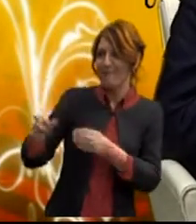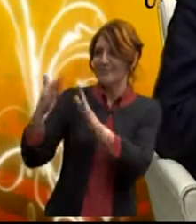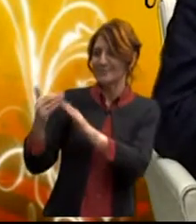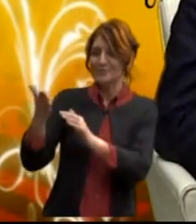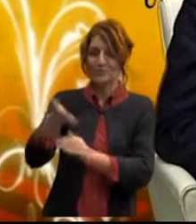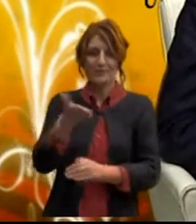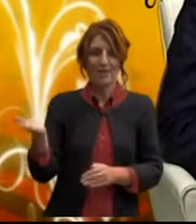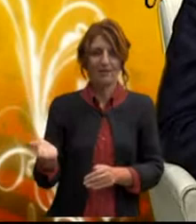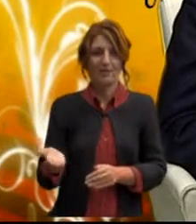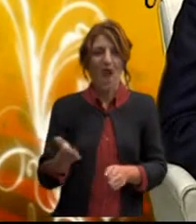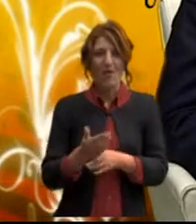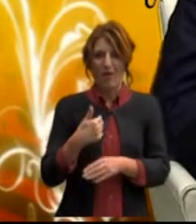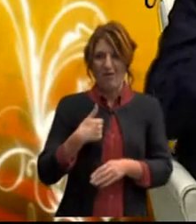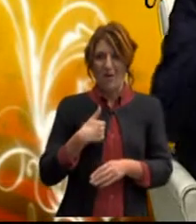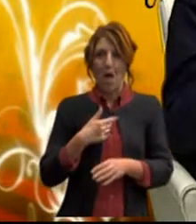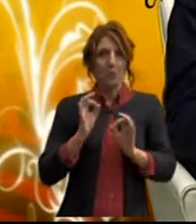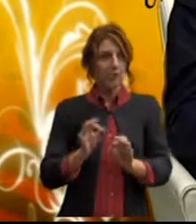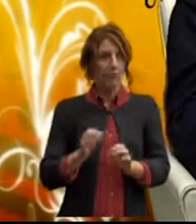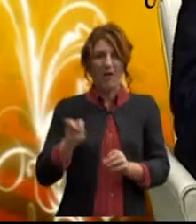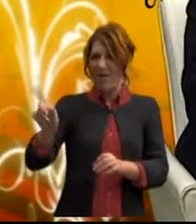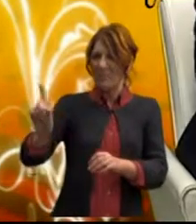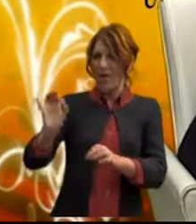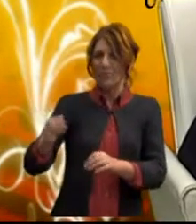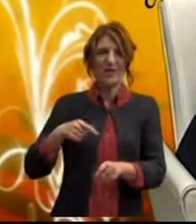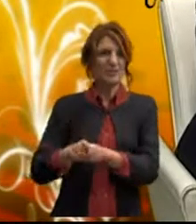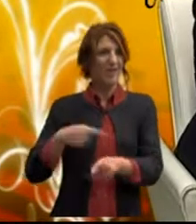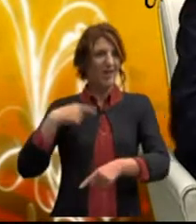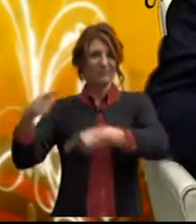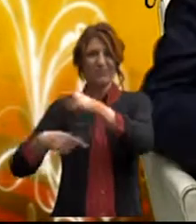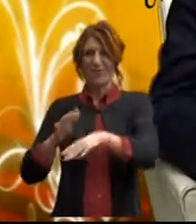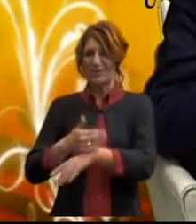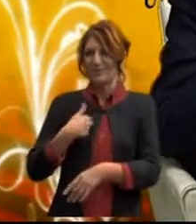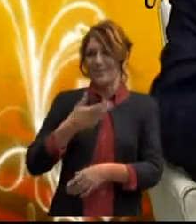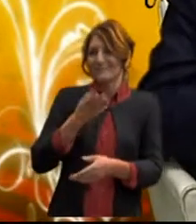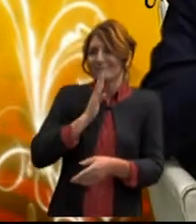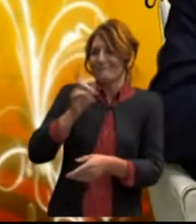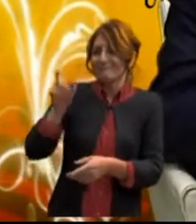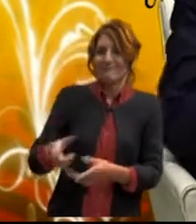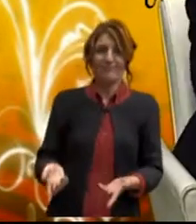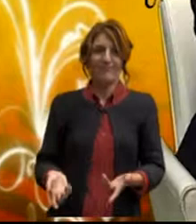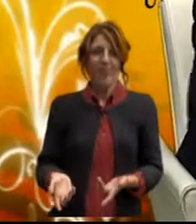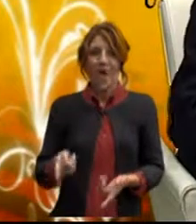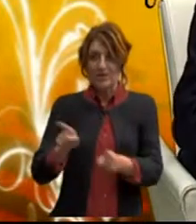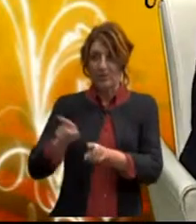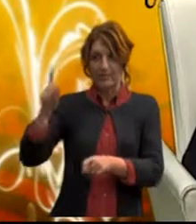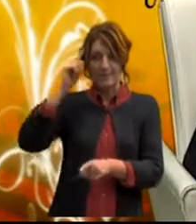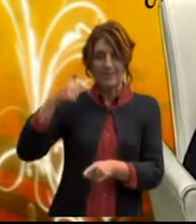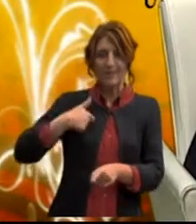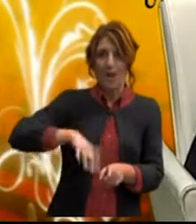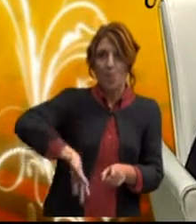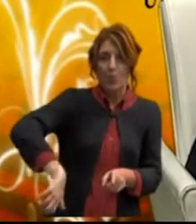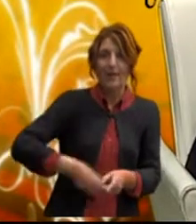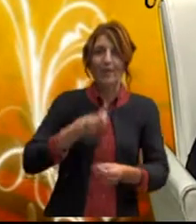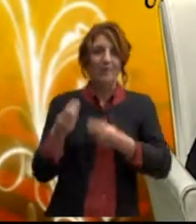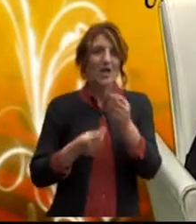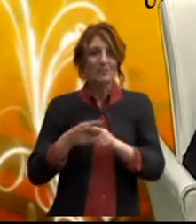dobro ako nije vama dobro. I ako ja imam, vi nemate, pa naravno da ćete vi razmišljati kako ili da mi ukradete, jer kad vas glad natjera